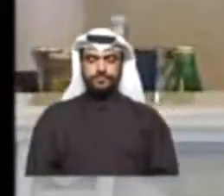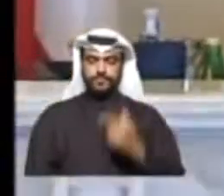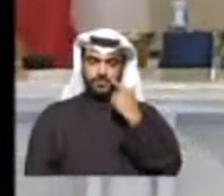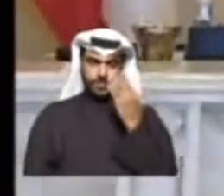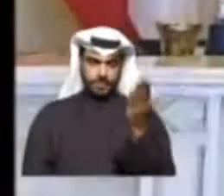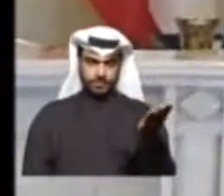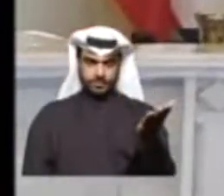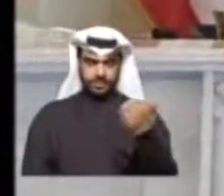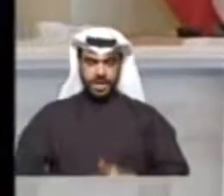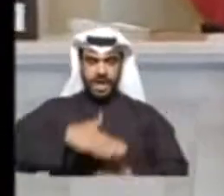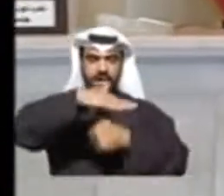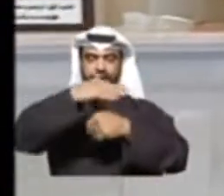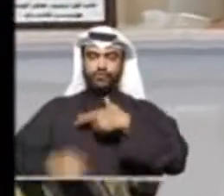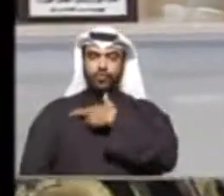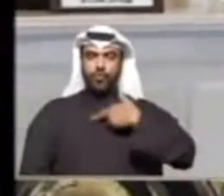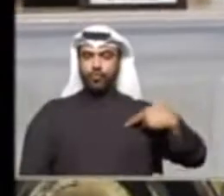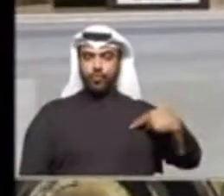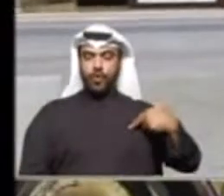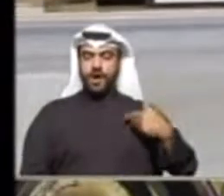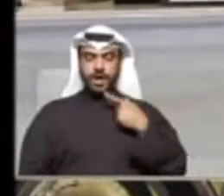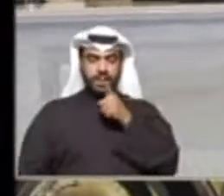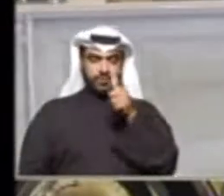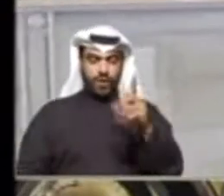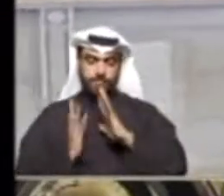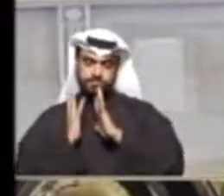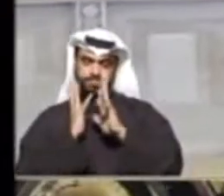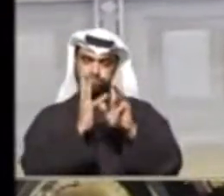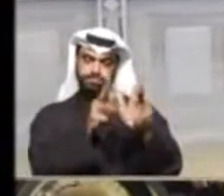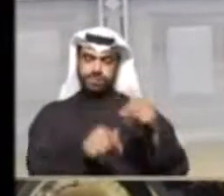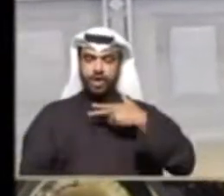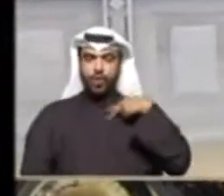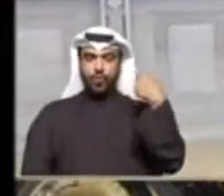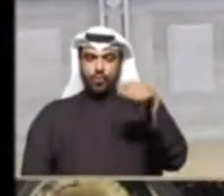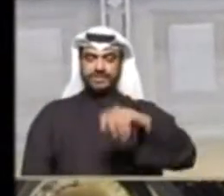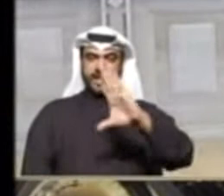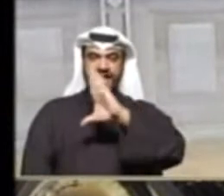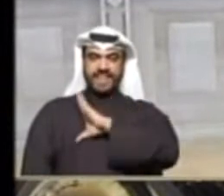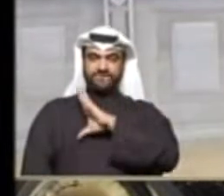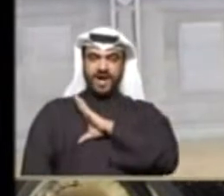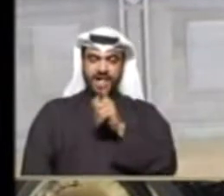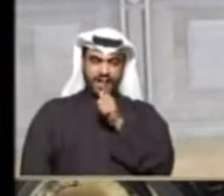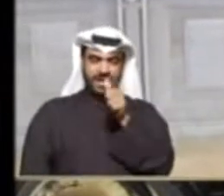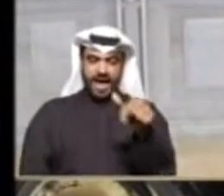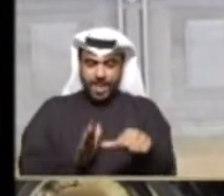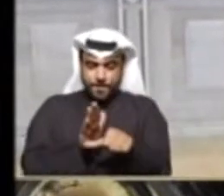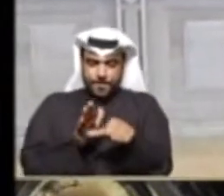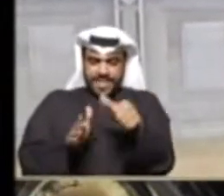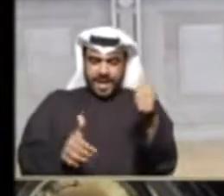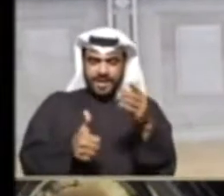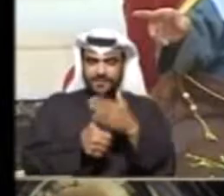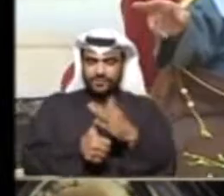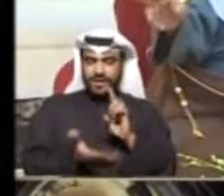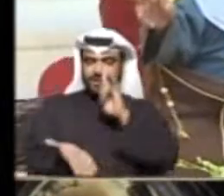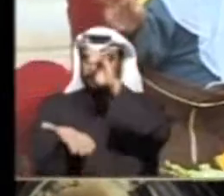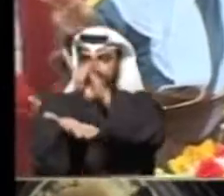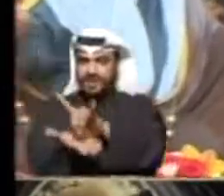أطلع النائب الأول لرئيس مجلس الوزراء ووزير الدفاع الشيخ ناصر صباح الأحمد الصباح مجلس الوزراء في مستهل اجتماعه على نتائج